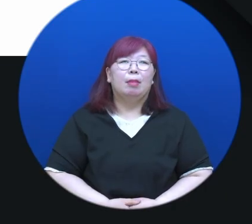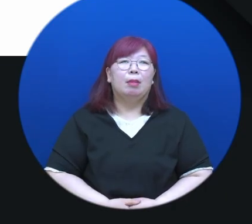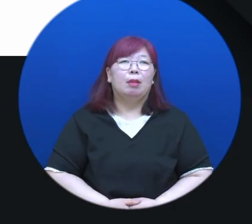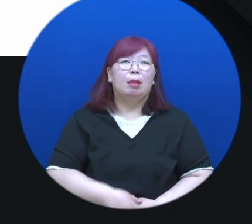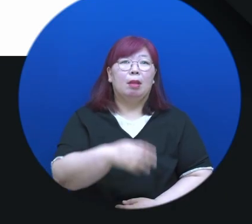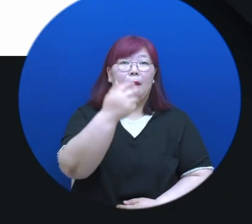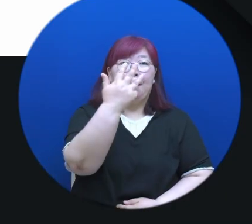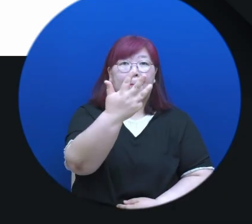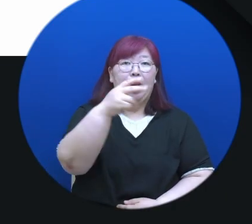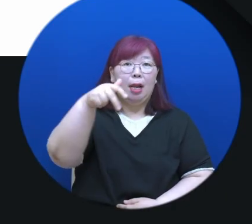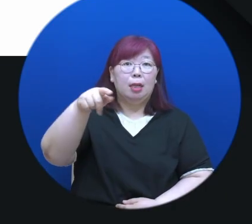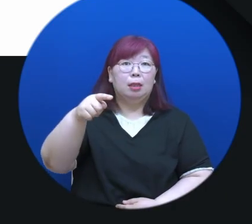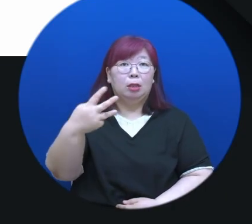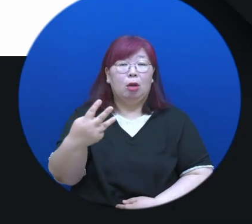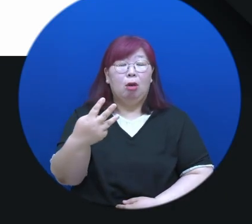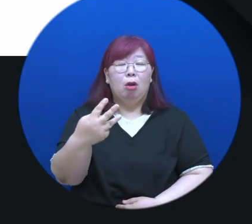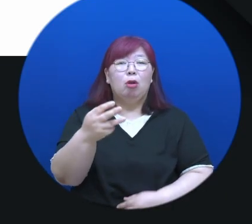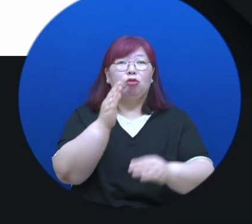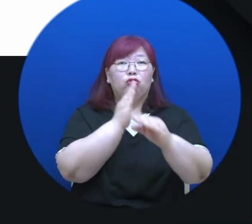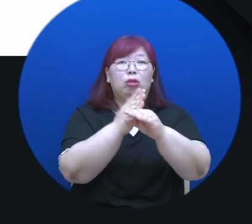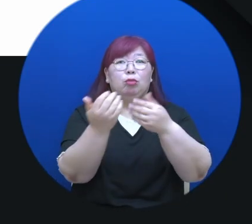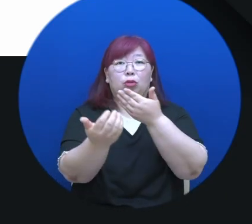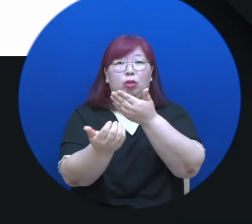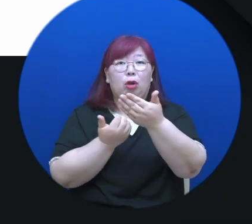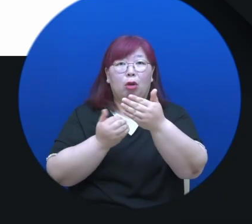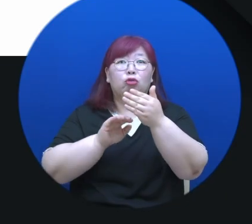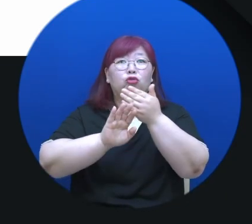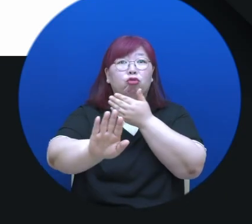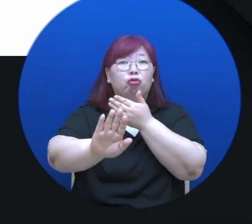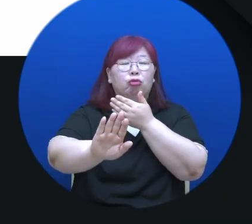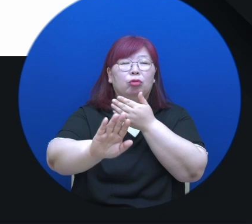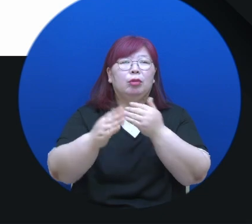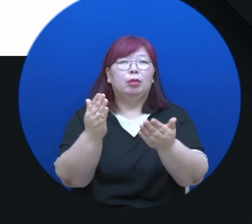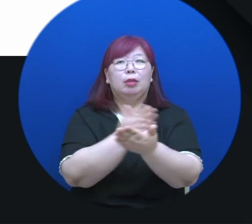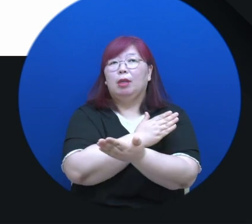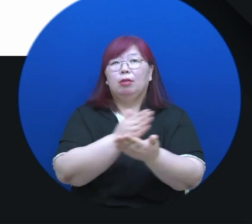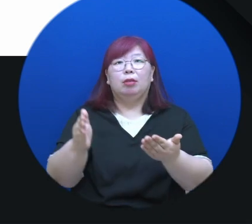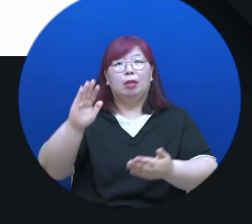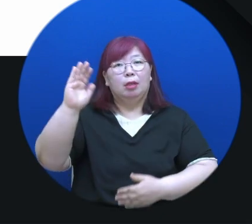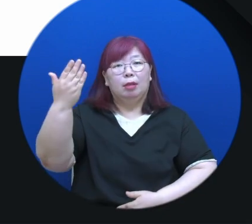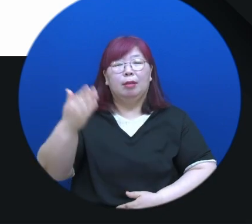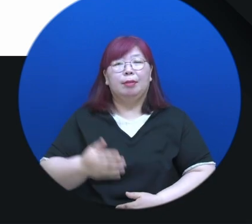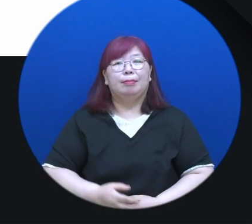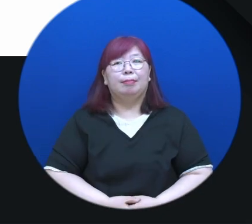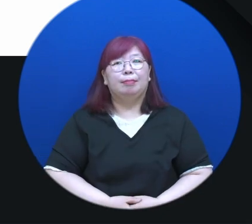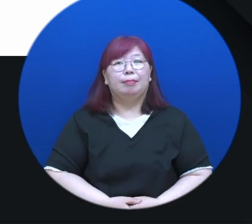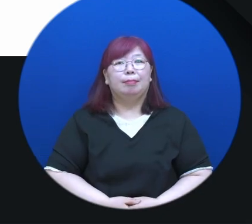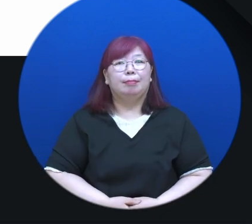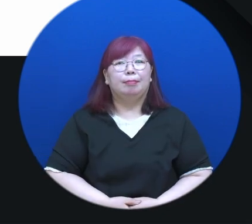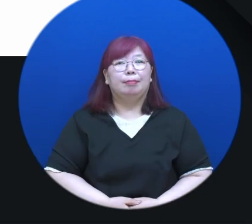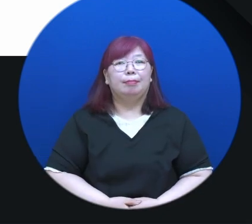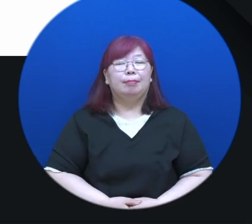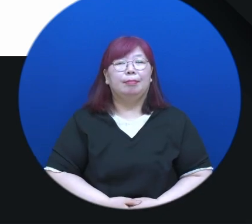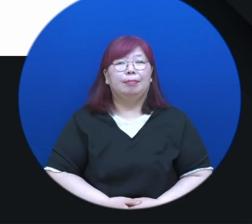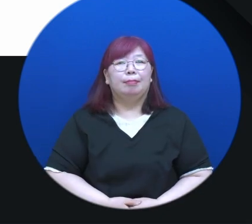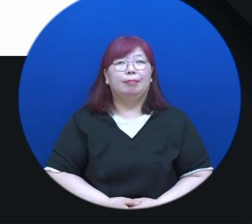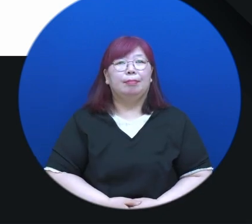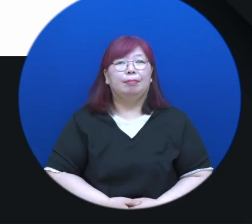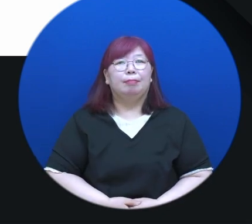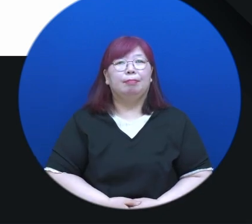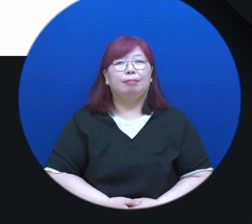8절을 중심으로 전과 후가 완전히 반전이 됩니다. 자,